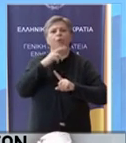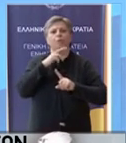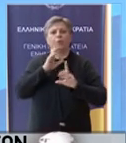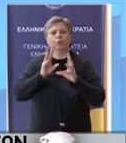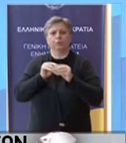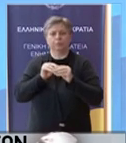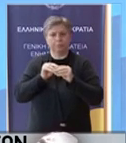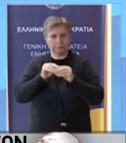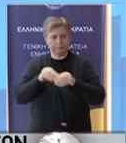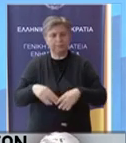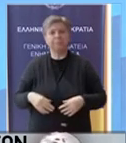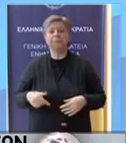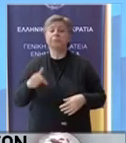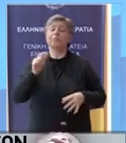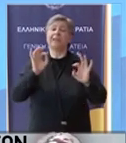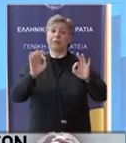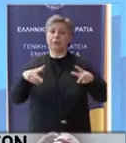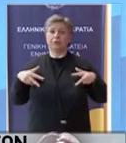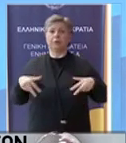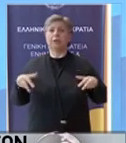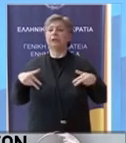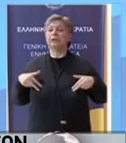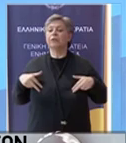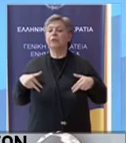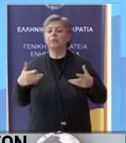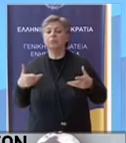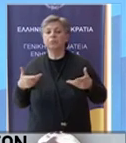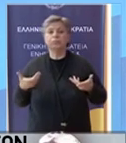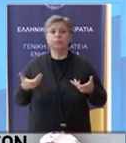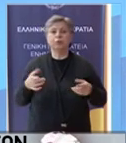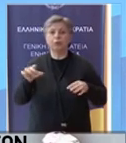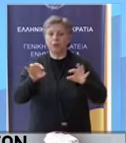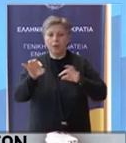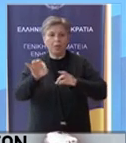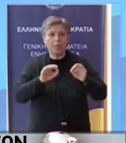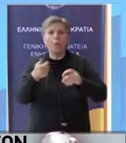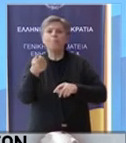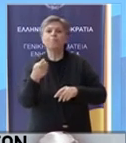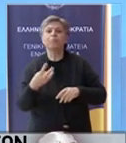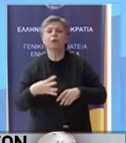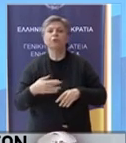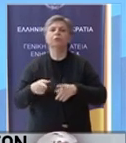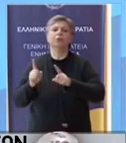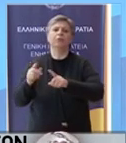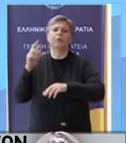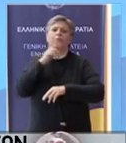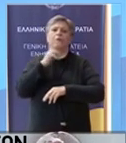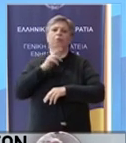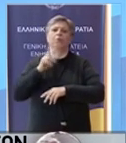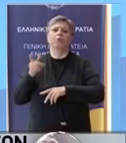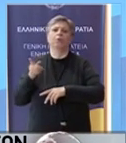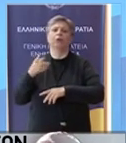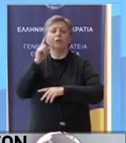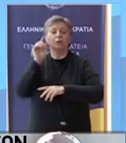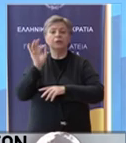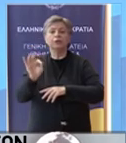Και το κυβερνητικό σχήμα φυσικά αποφασίζεται από τον Πρωθυπουργό με στόχο την αποτελεσματικότερη λειτουργία της κυβέρνησης. Η